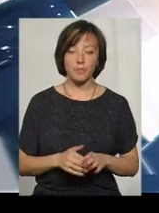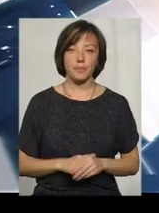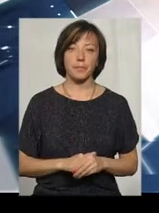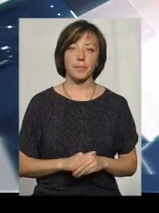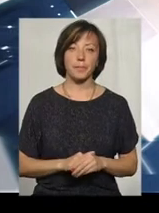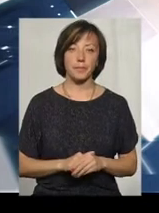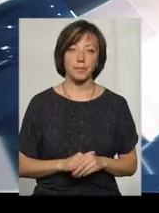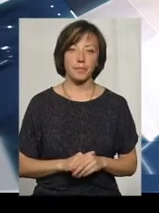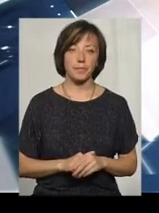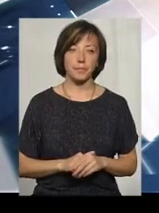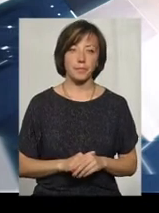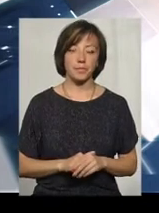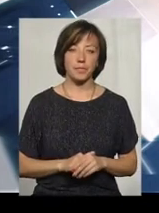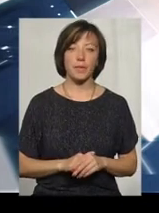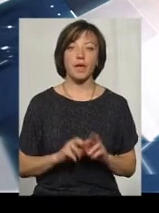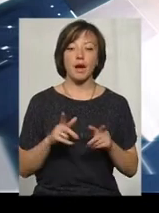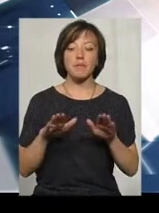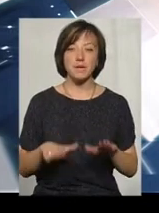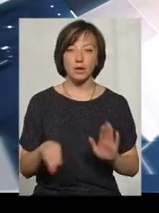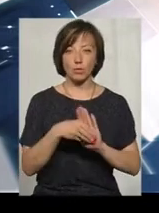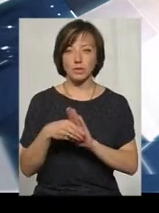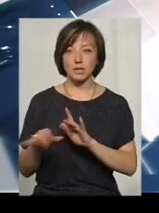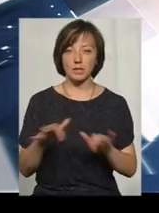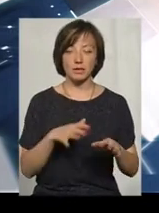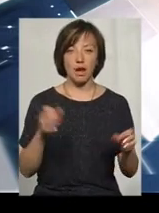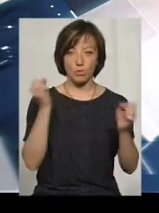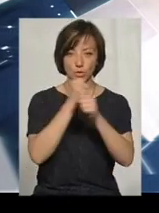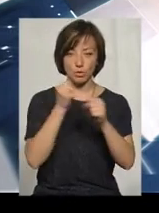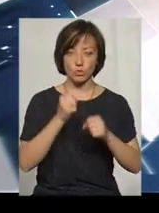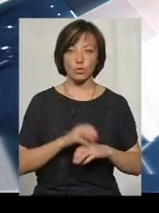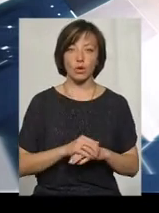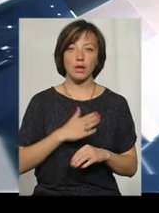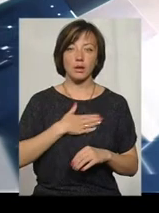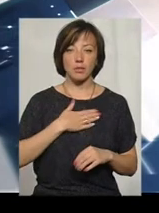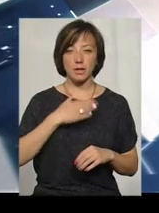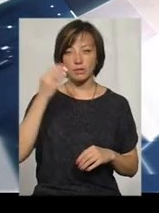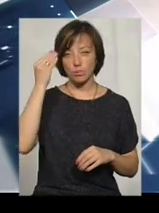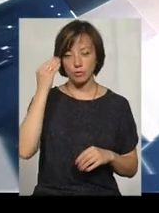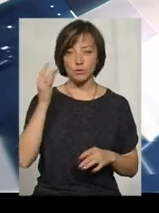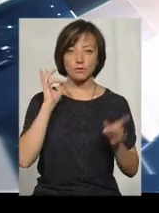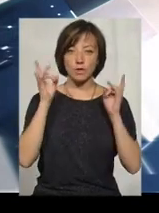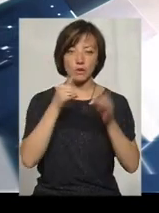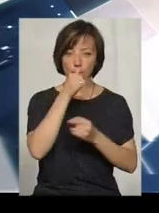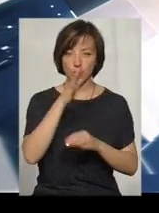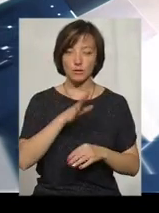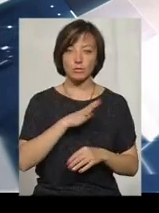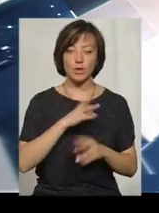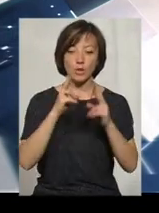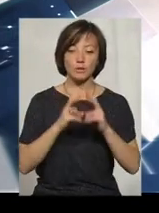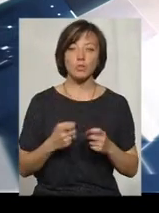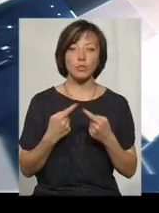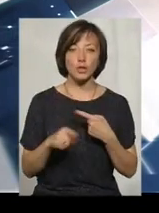й району, і сільську, як площадку для корупційних дій. Це просто абсурдно, як на мене звучить. Вона не може розглядатися по-іншому,